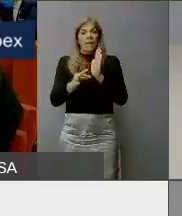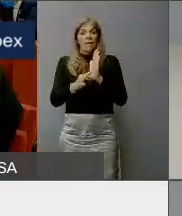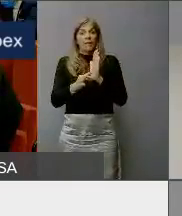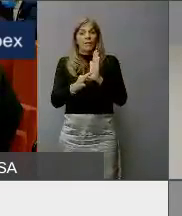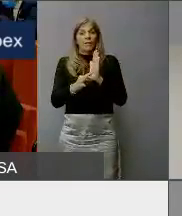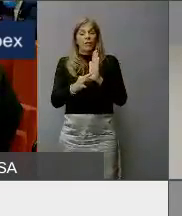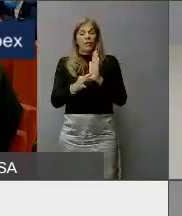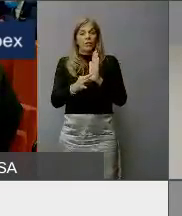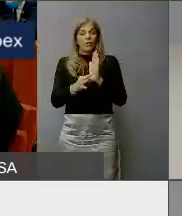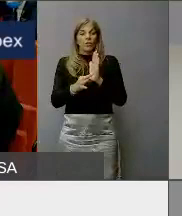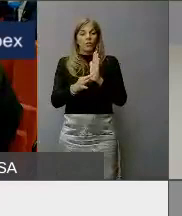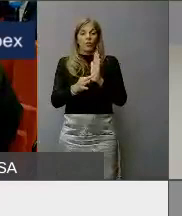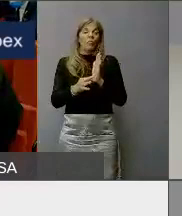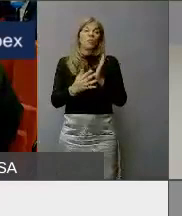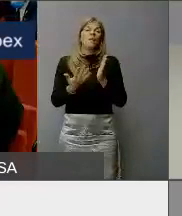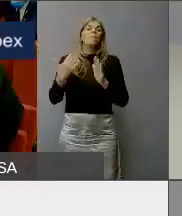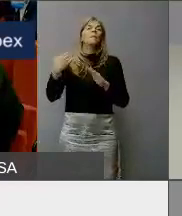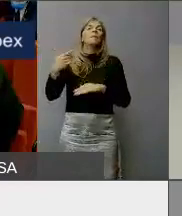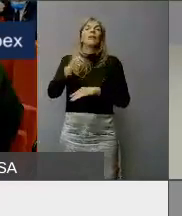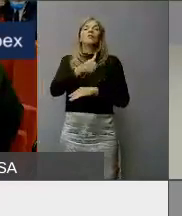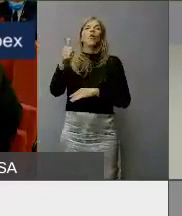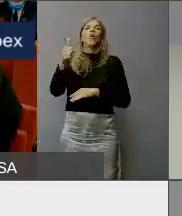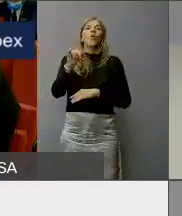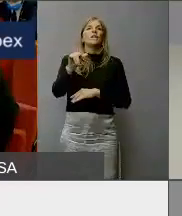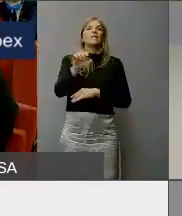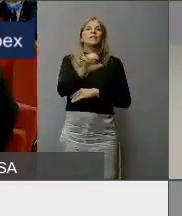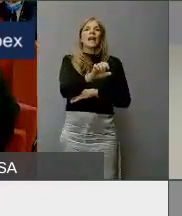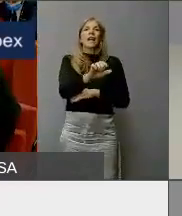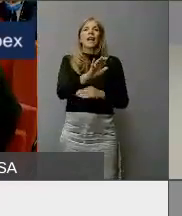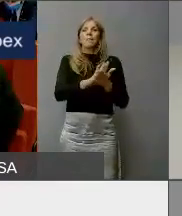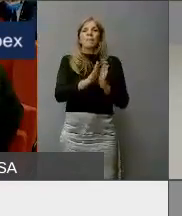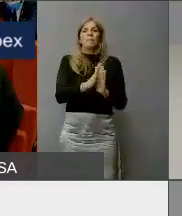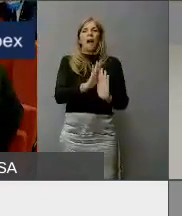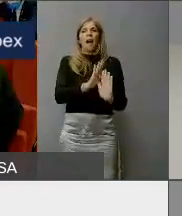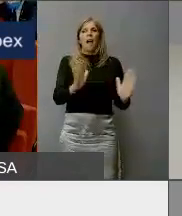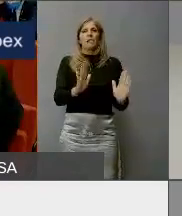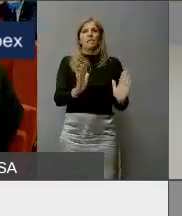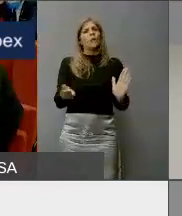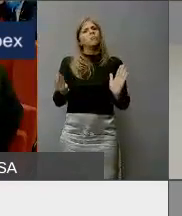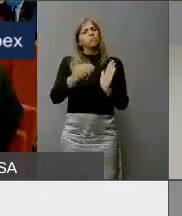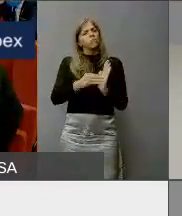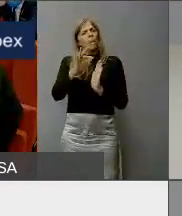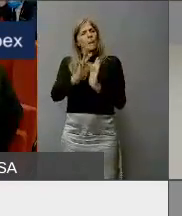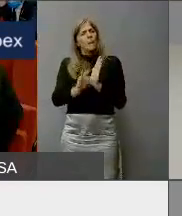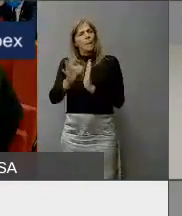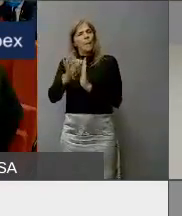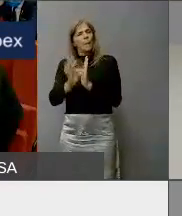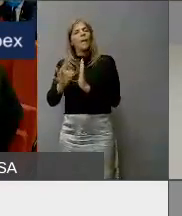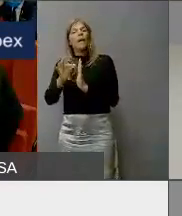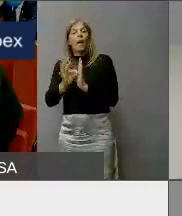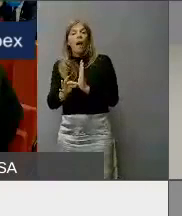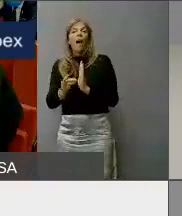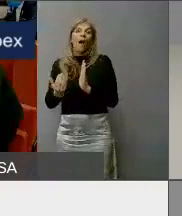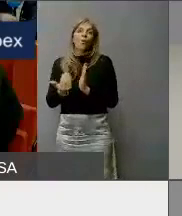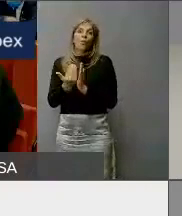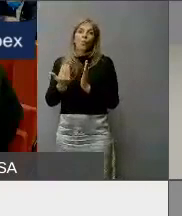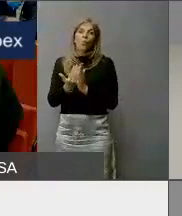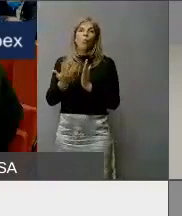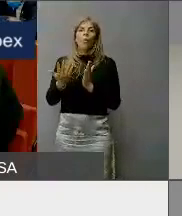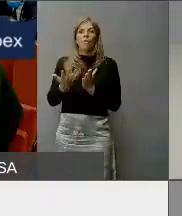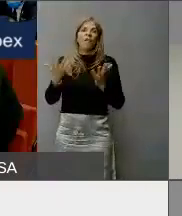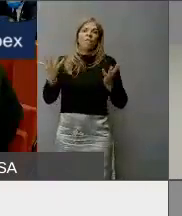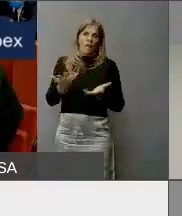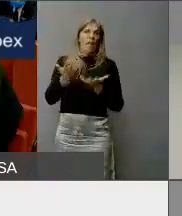nero parametro di reddito degli dei introduce altri criteri che appartengono